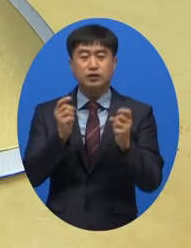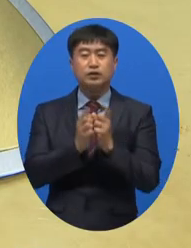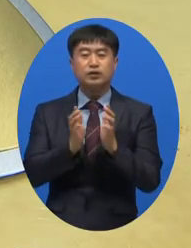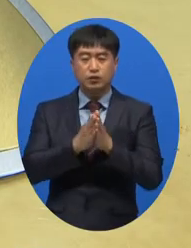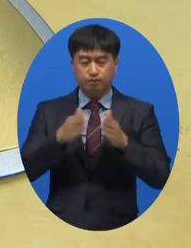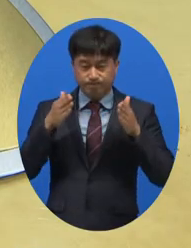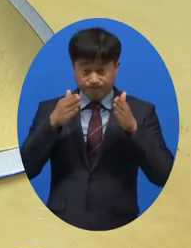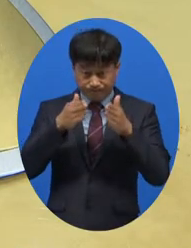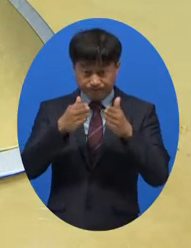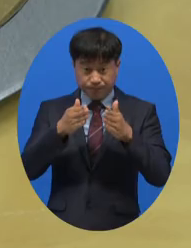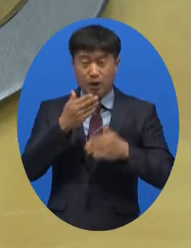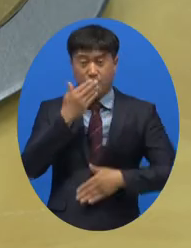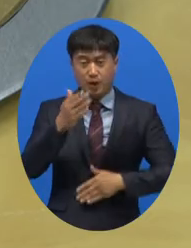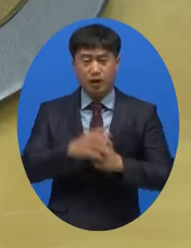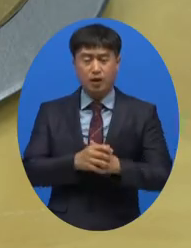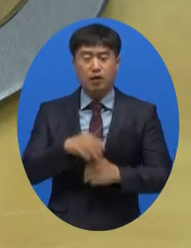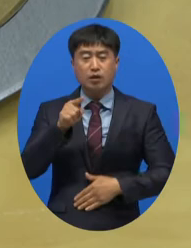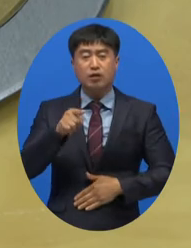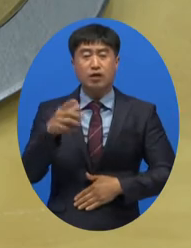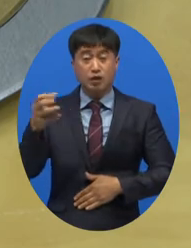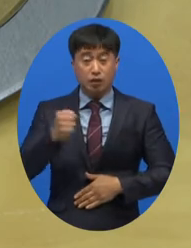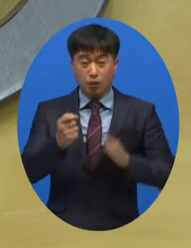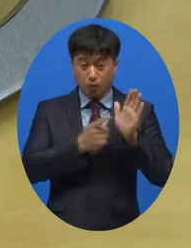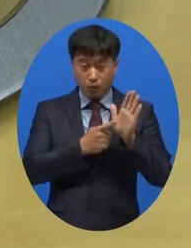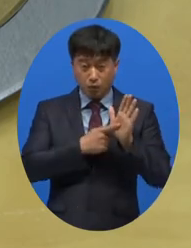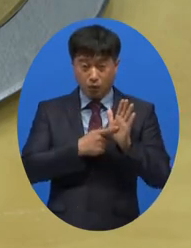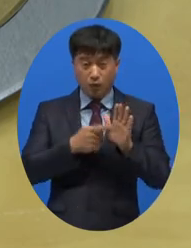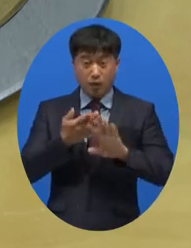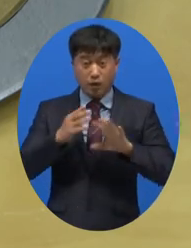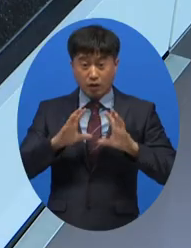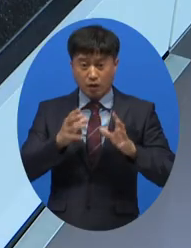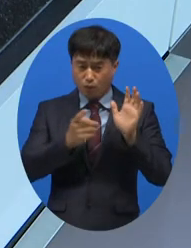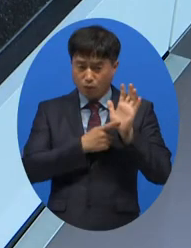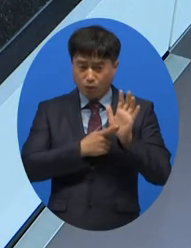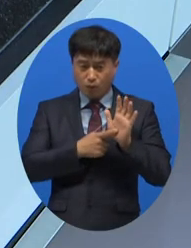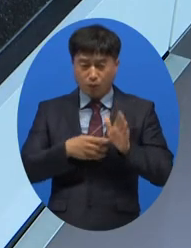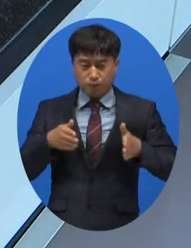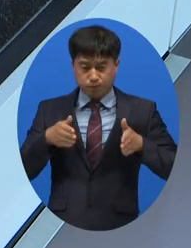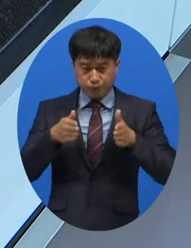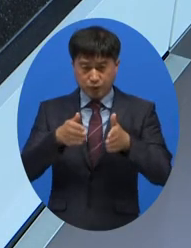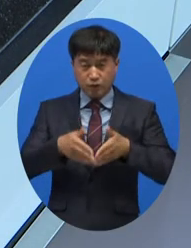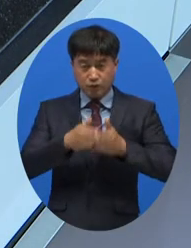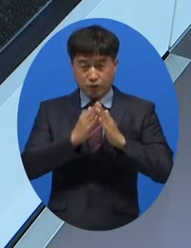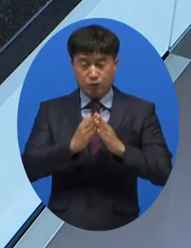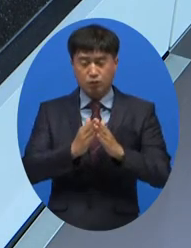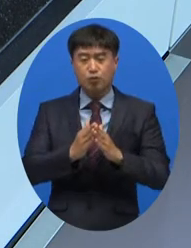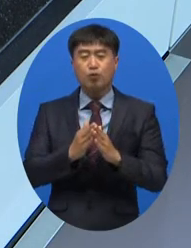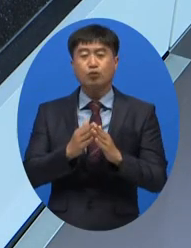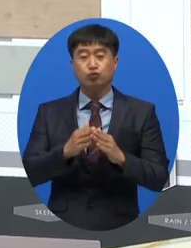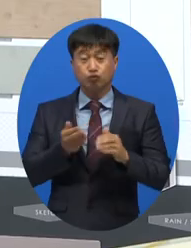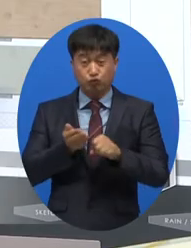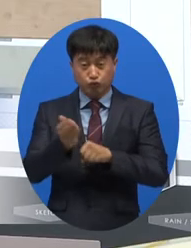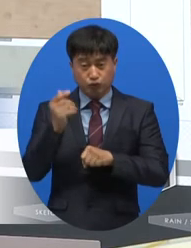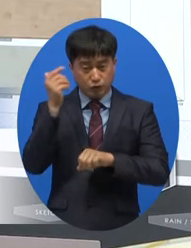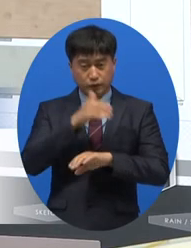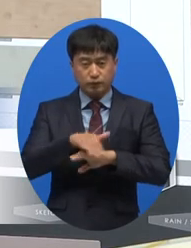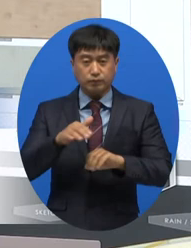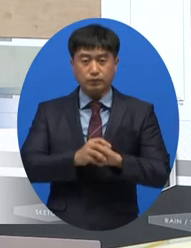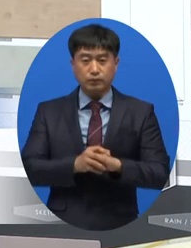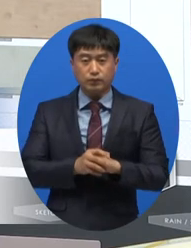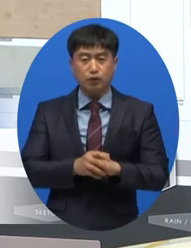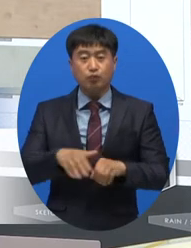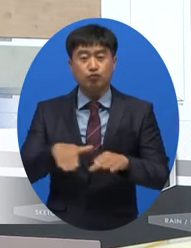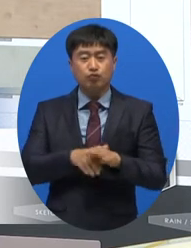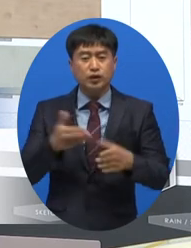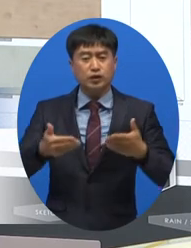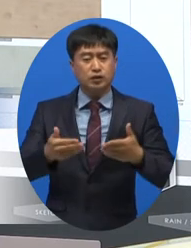있었습니다. 이를 바탕으로 해외 마케팅 방향을 수립해 본격적으로 북미 시장의 문을 두드릴 계획입니다. 문화 차이도